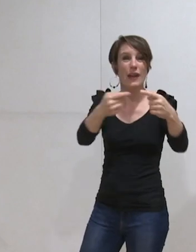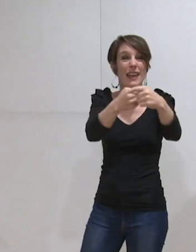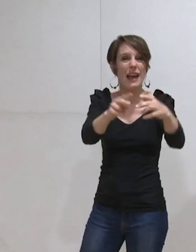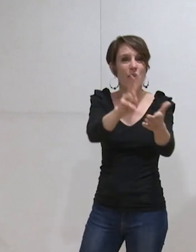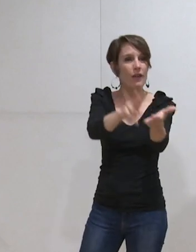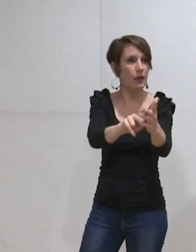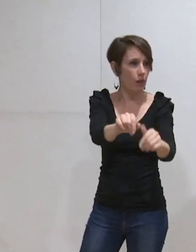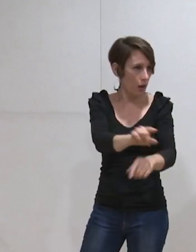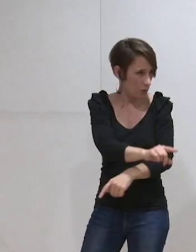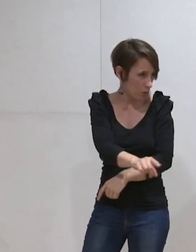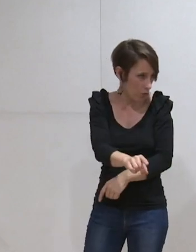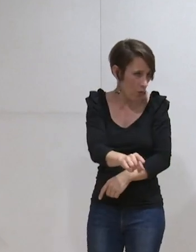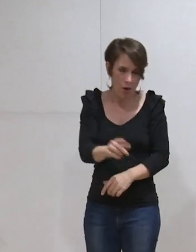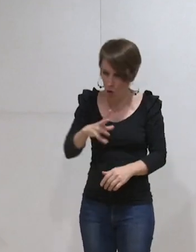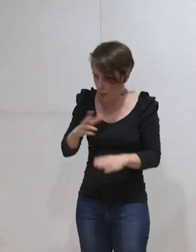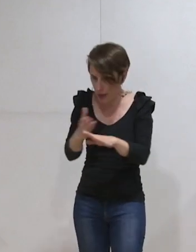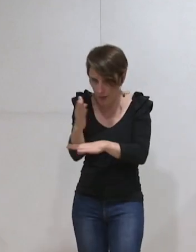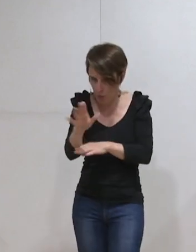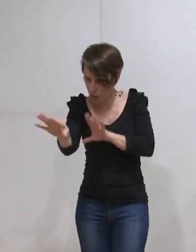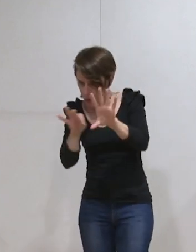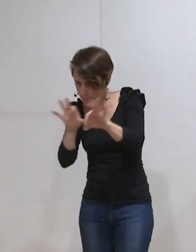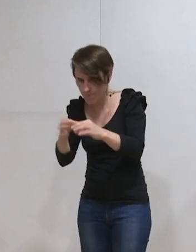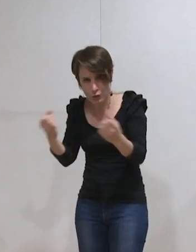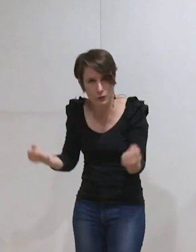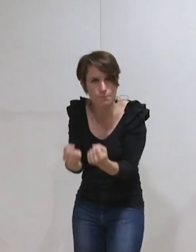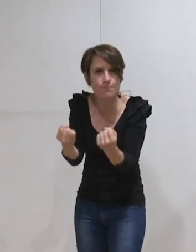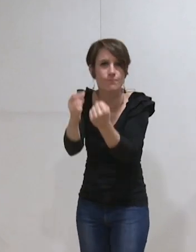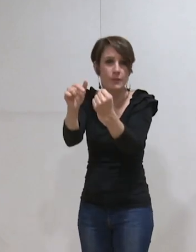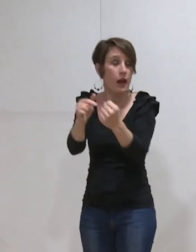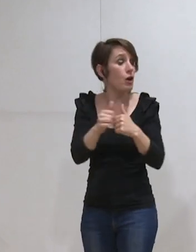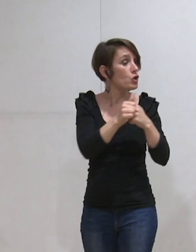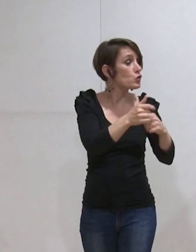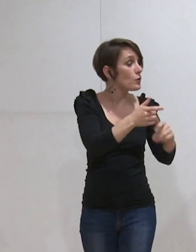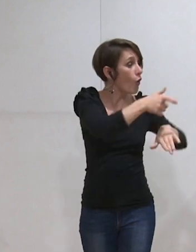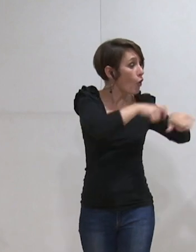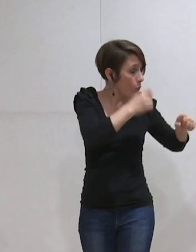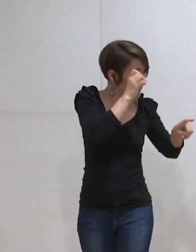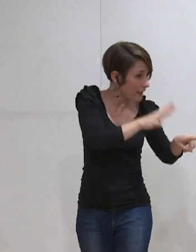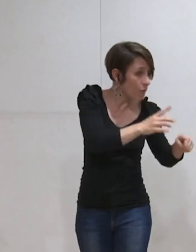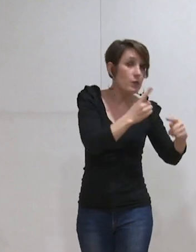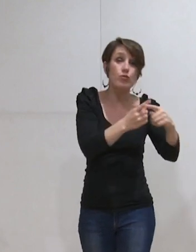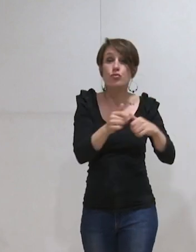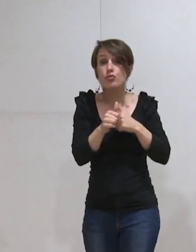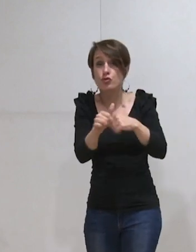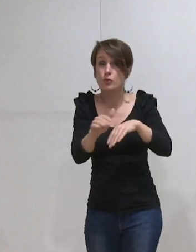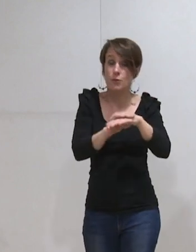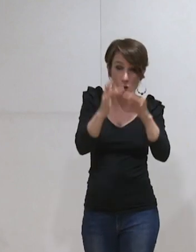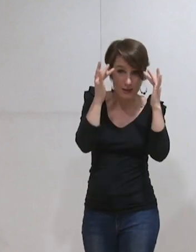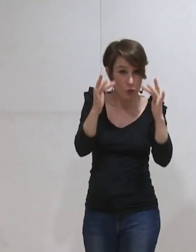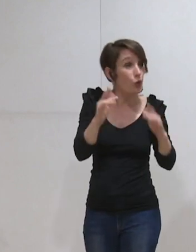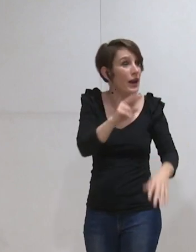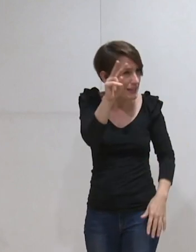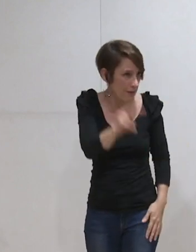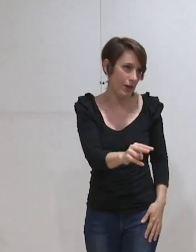de soutenir à travers bien sûr les comités d'avis mais aussi à travers la politique culturelle en général c'est vrai que c'est